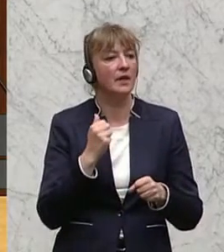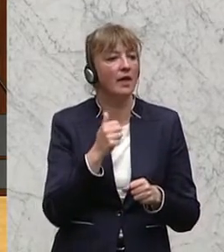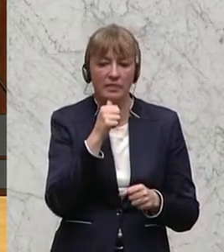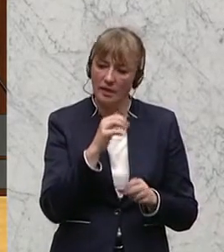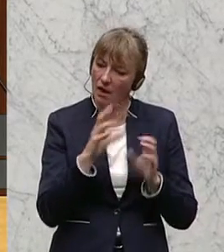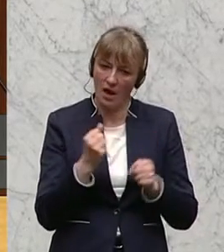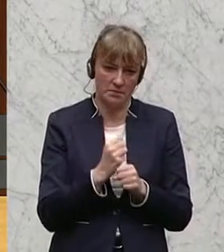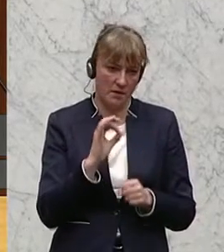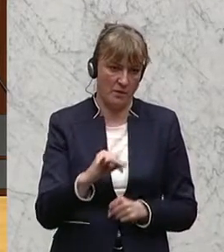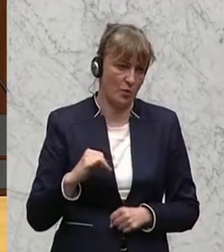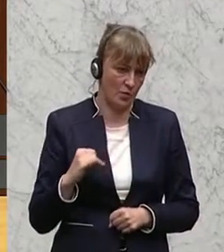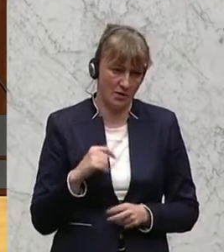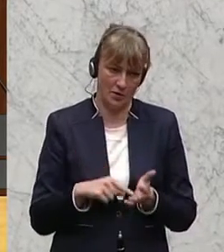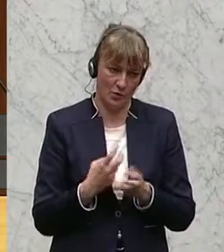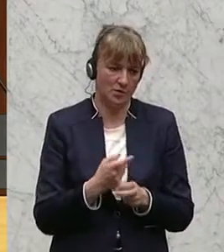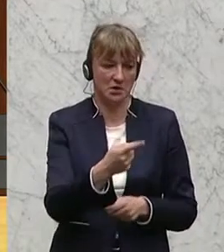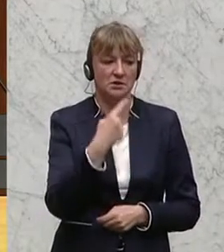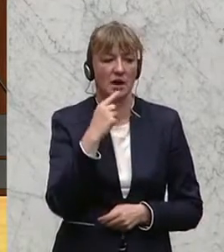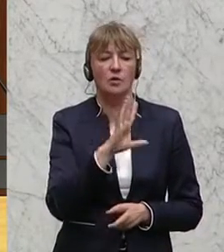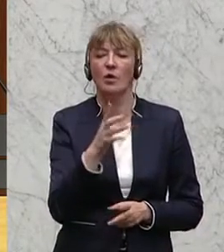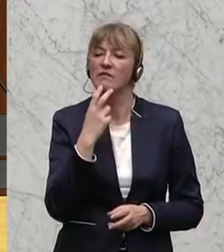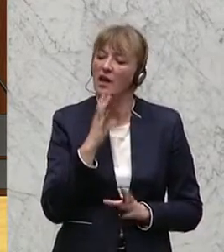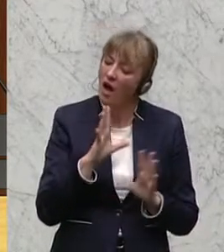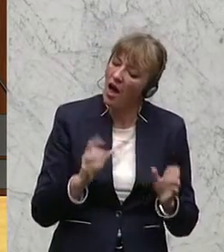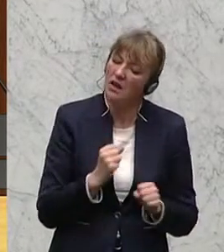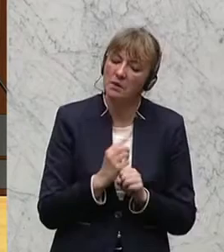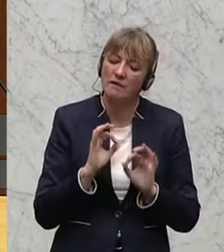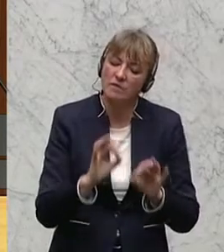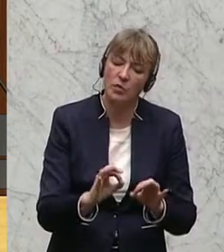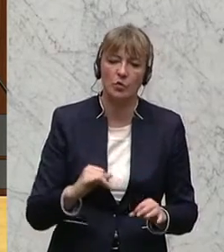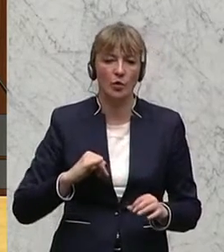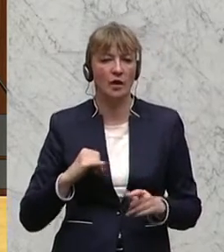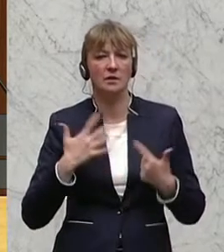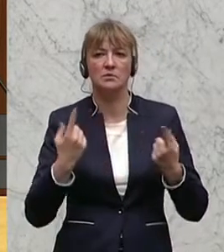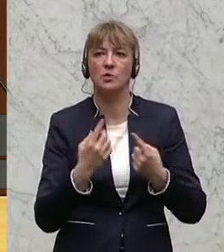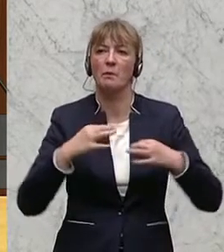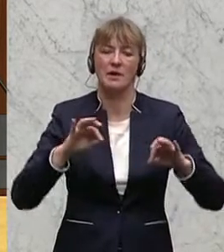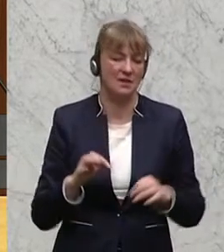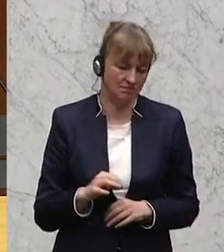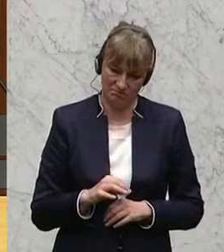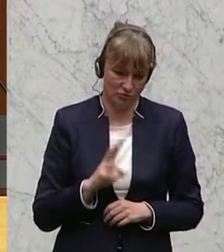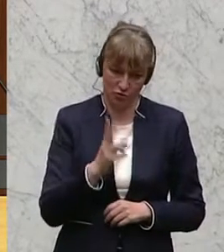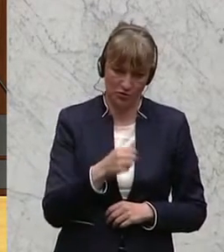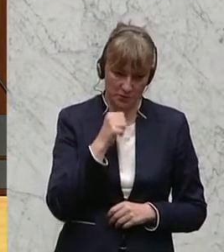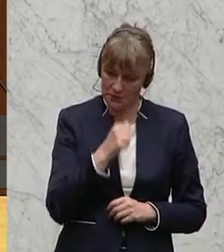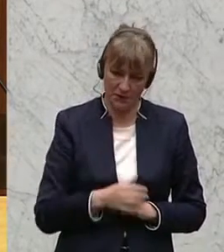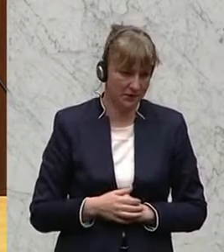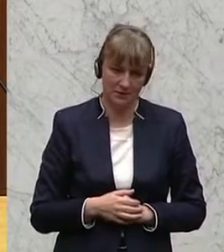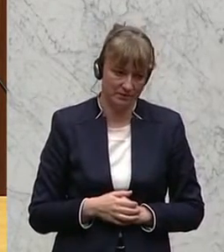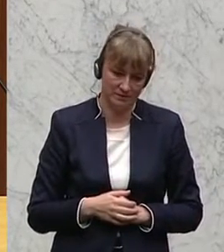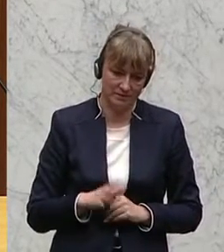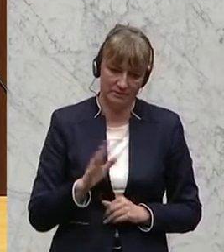Jugendlichen in Österreich. Sie sagen immer, sie wollen alles tun, um die Situation zu verbessern. Sie tun es eben nicht. Wir haben noch